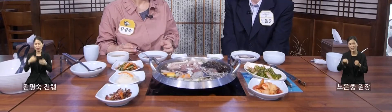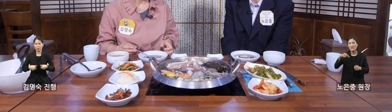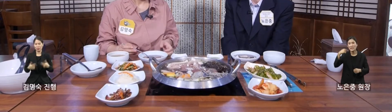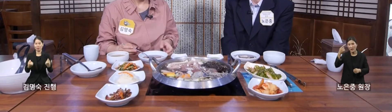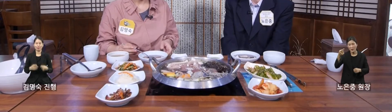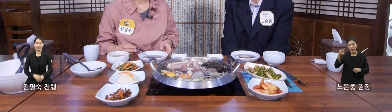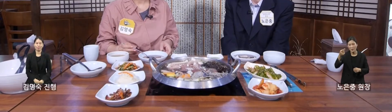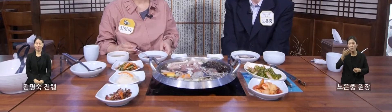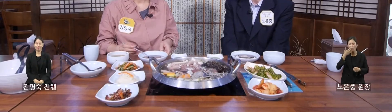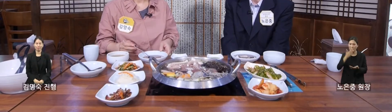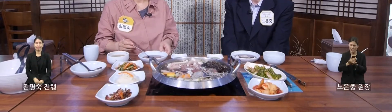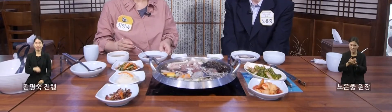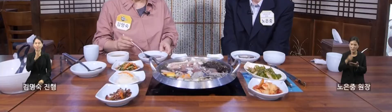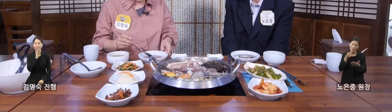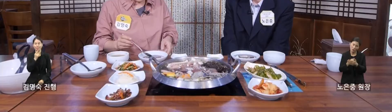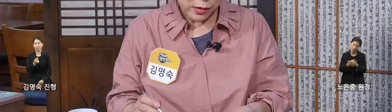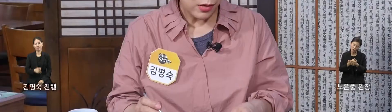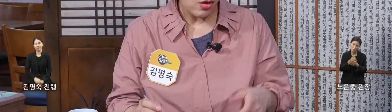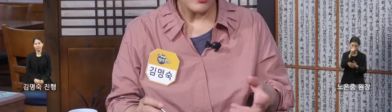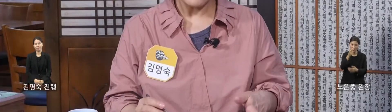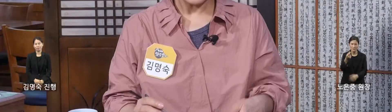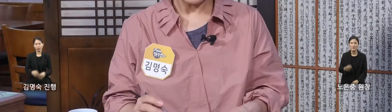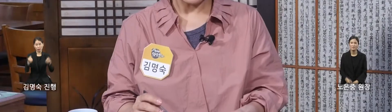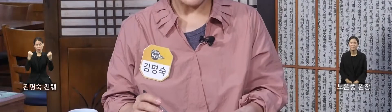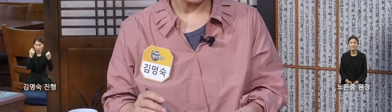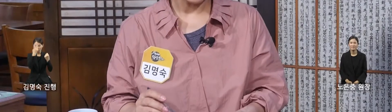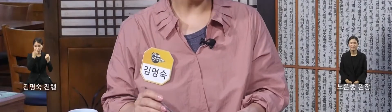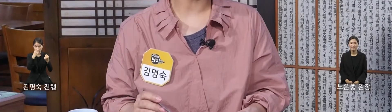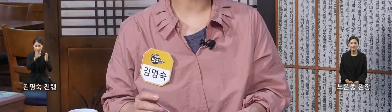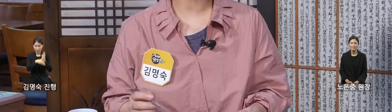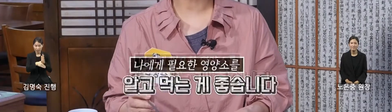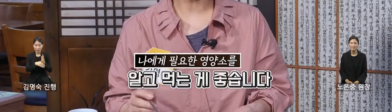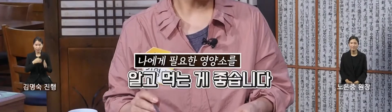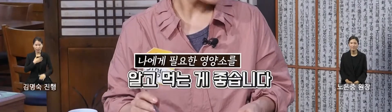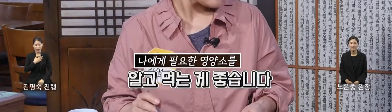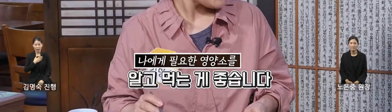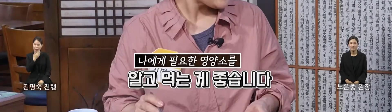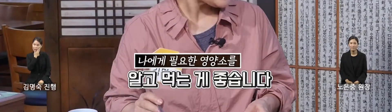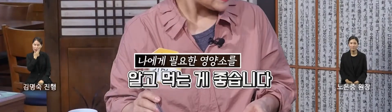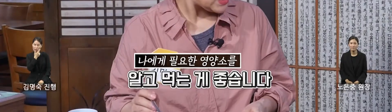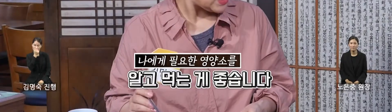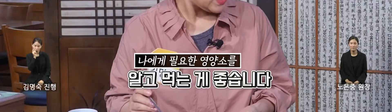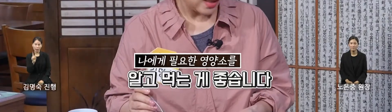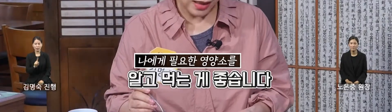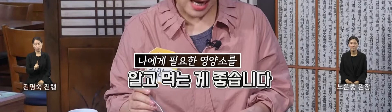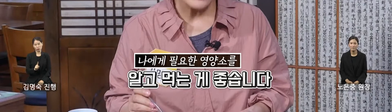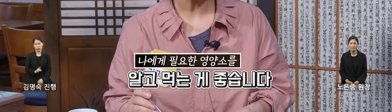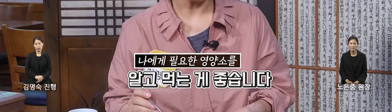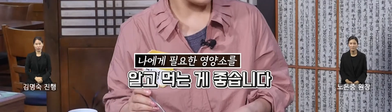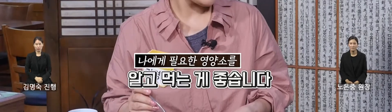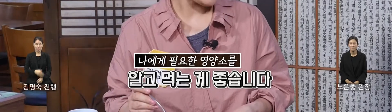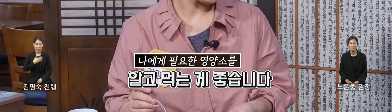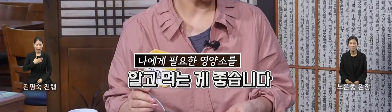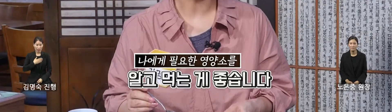것도 괜찮으시겠죠. 예. 예. 그러니까는 이제 건강검진에서 나한테 어떤 영양소가 필요한지 네네.